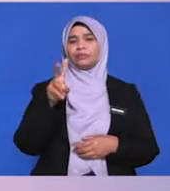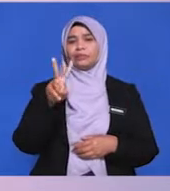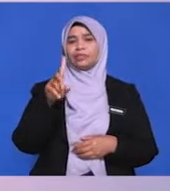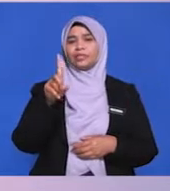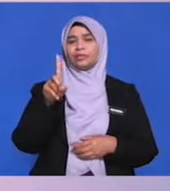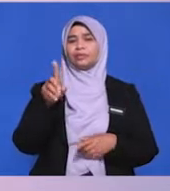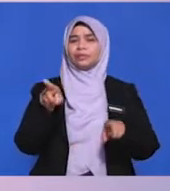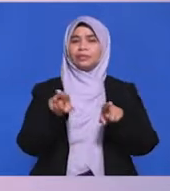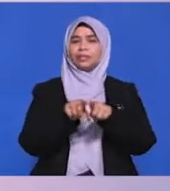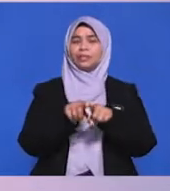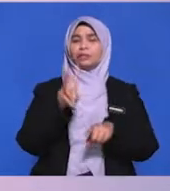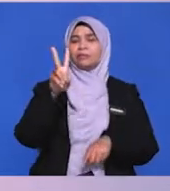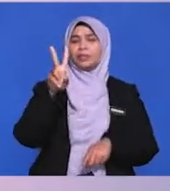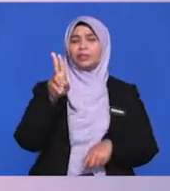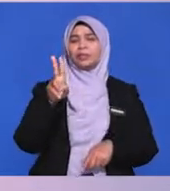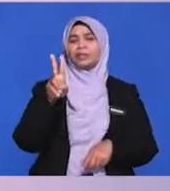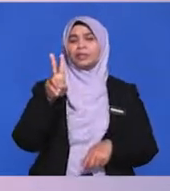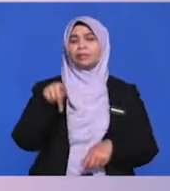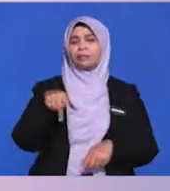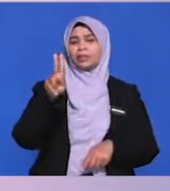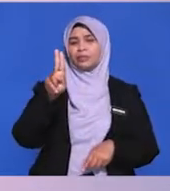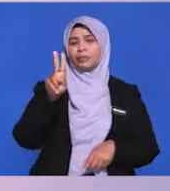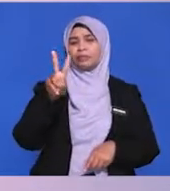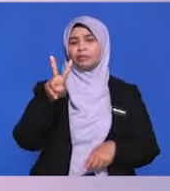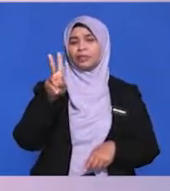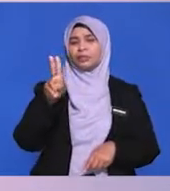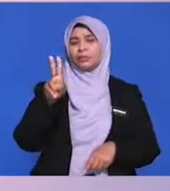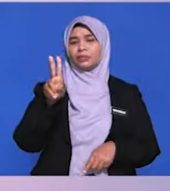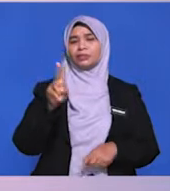V1 = v2v doa